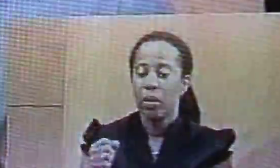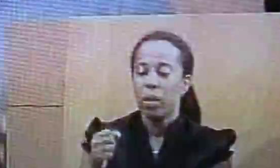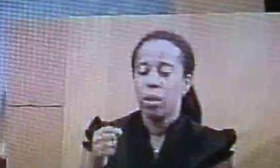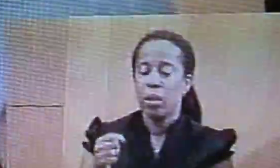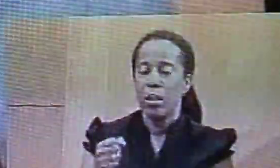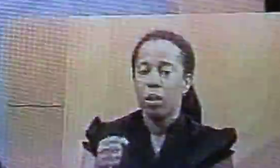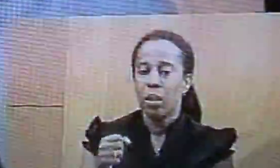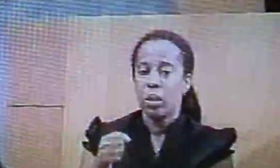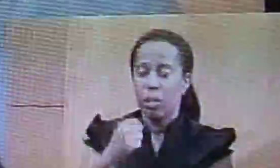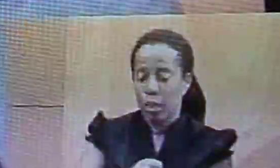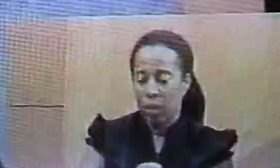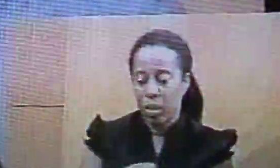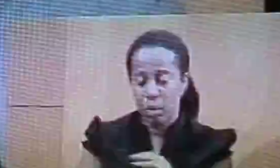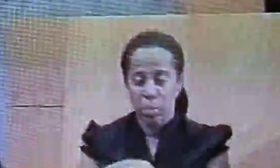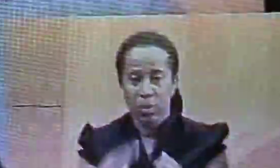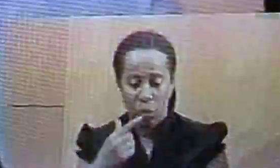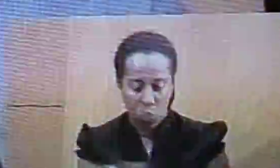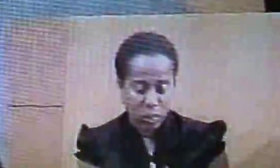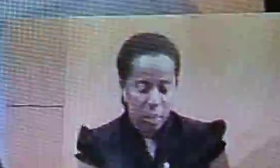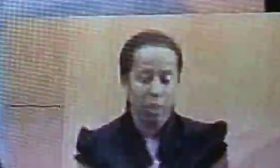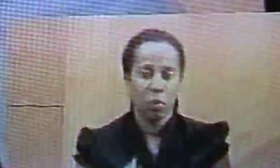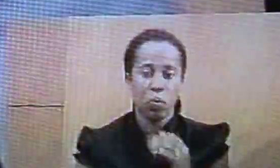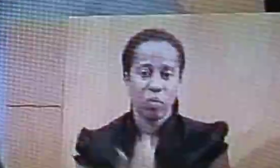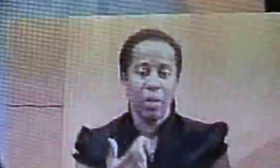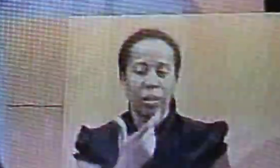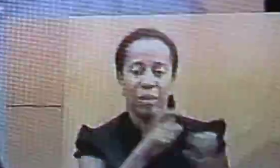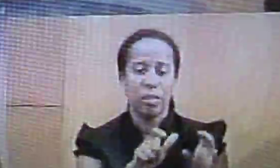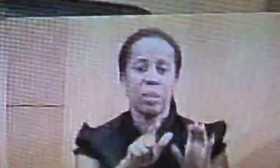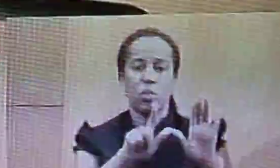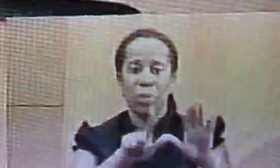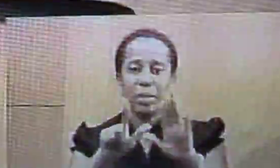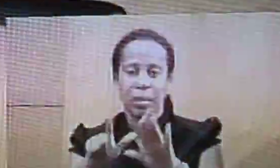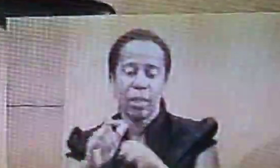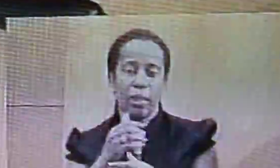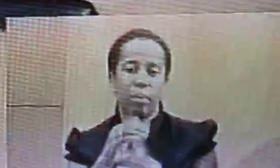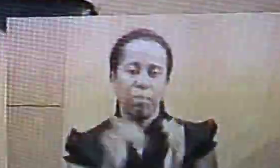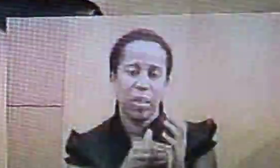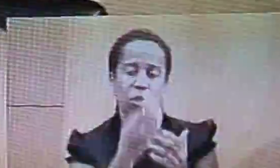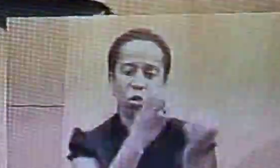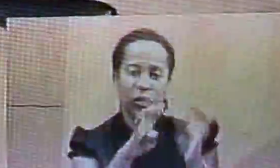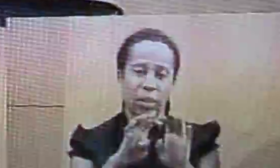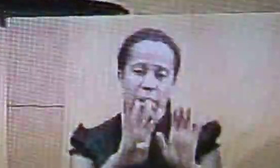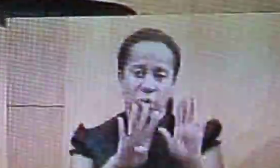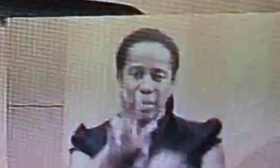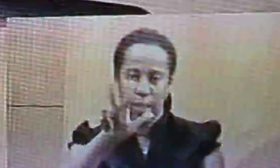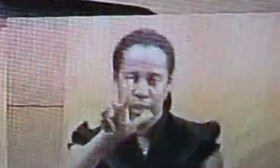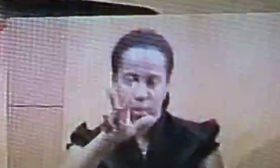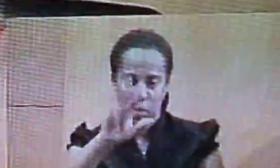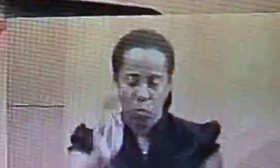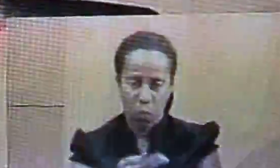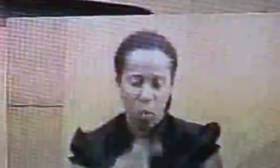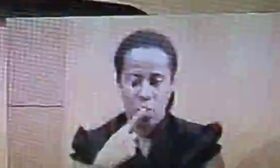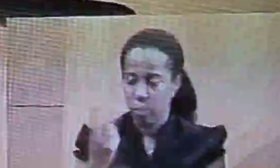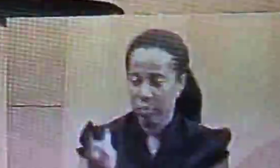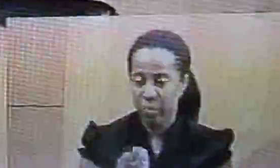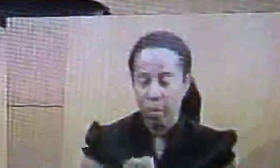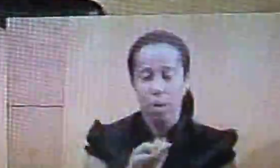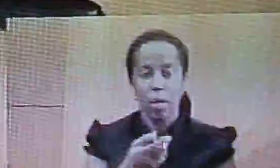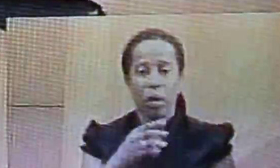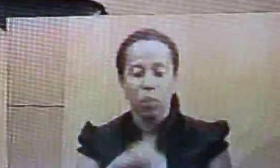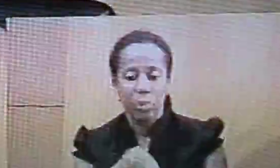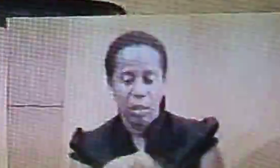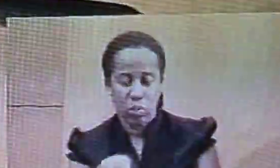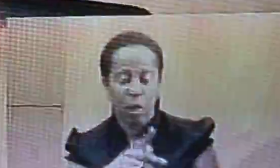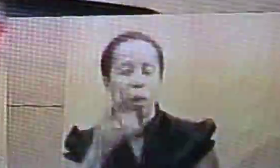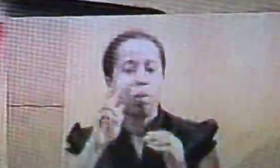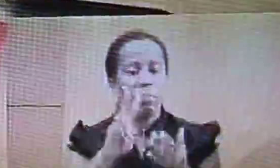nouvelle de 777 993 euros qui viendrait du Conseil régional, alors que le